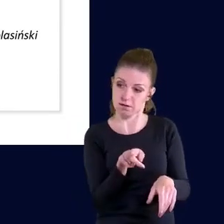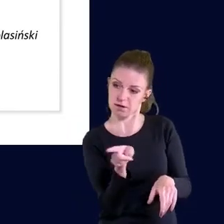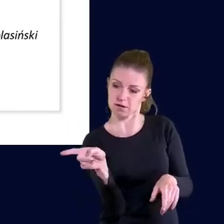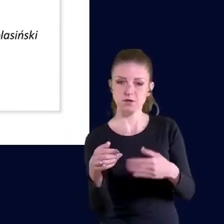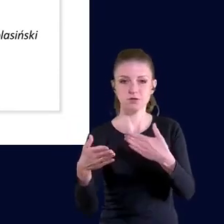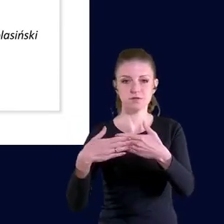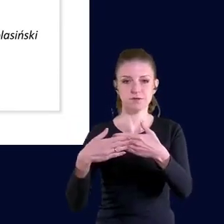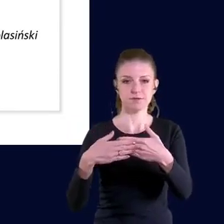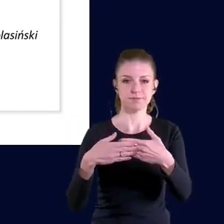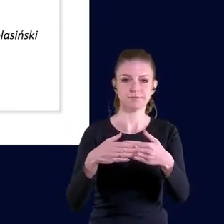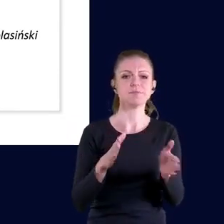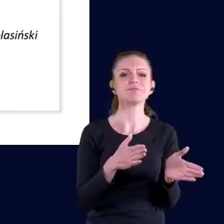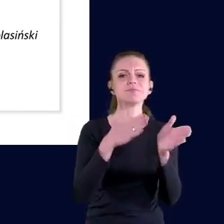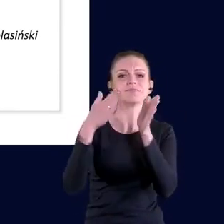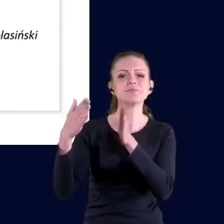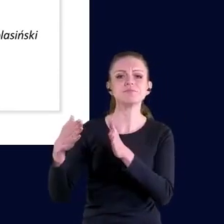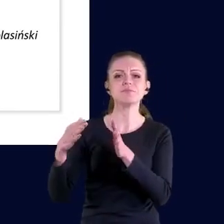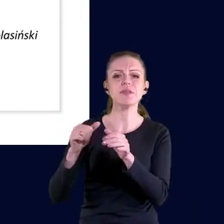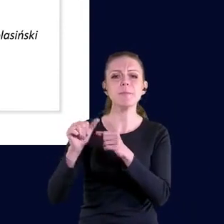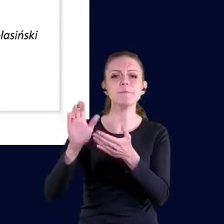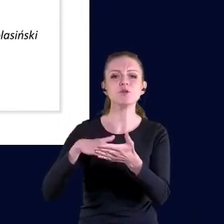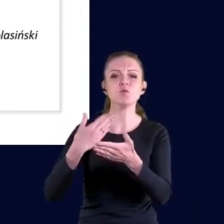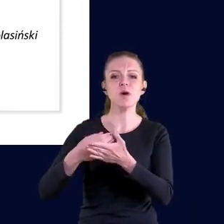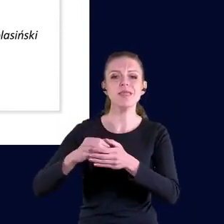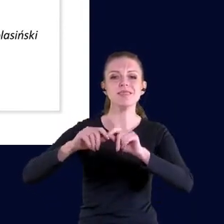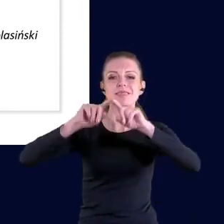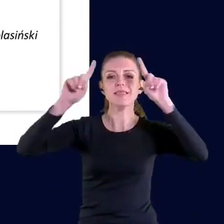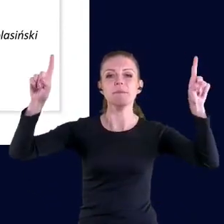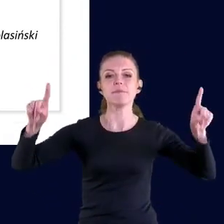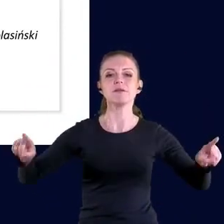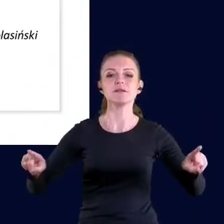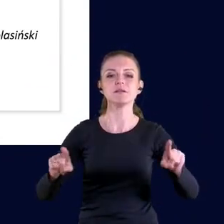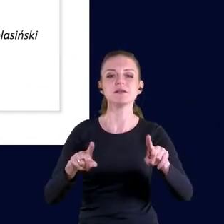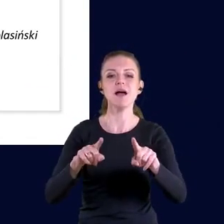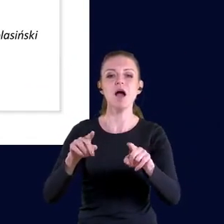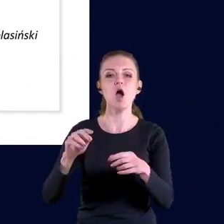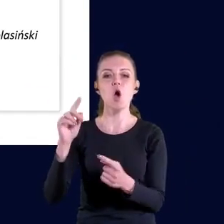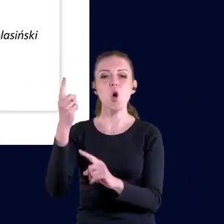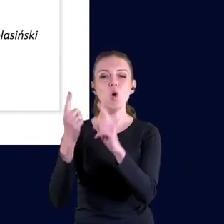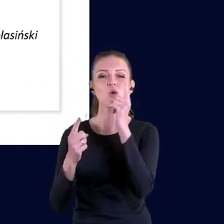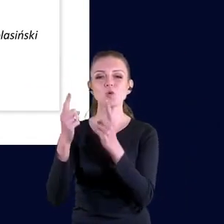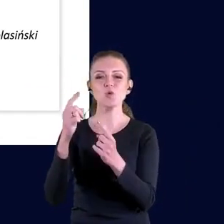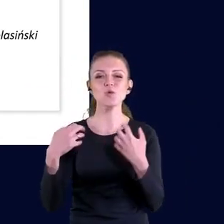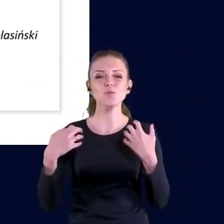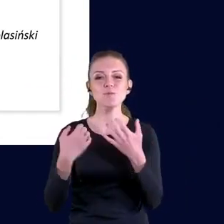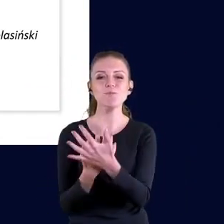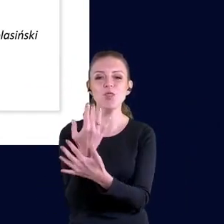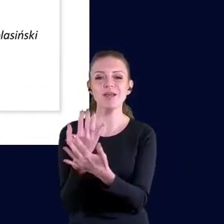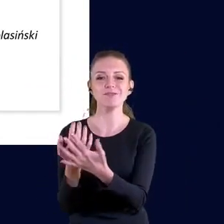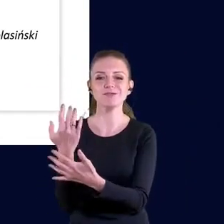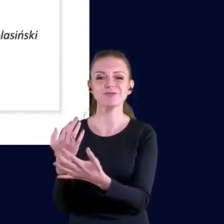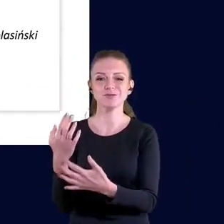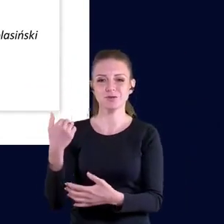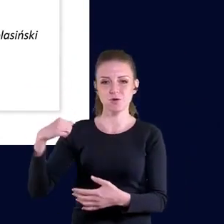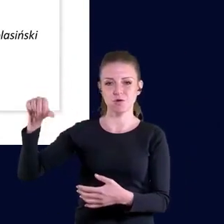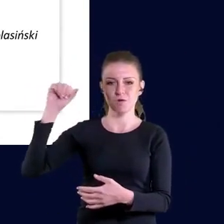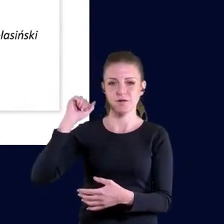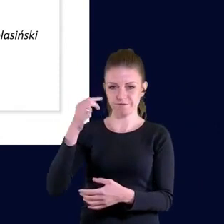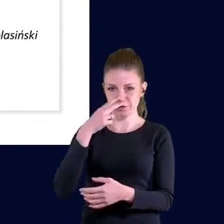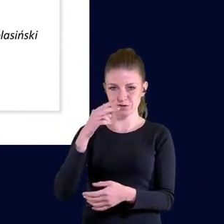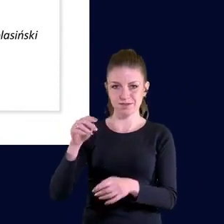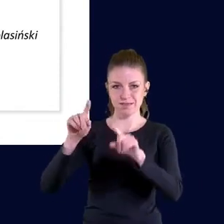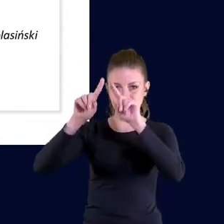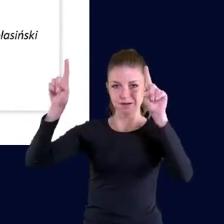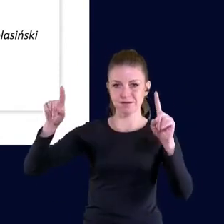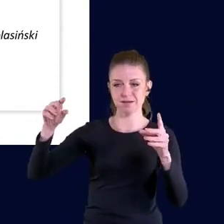jednej z tablic które zostały stworzone dla Ogrodu Botanicznego w ubiegłym roku być może